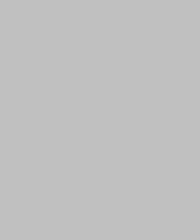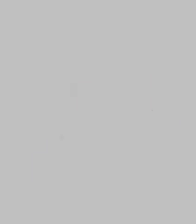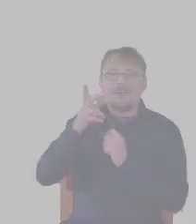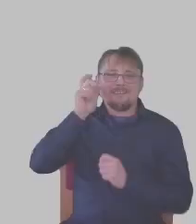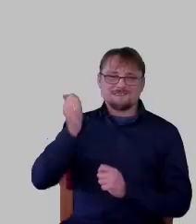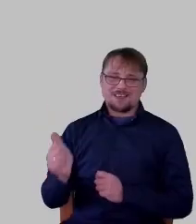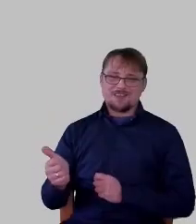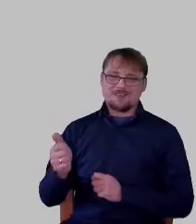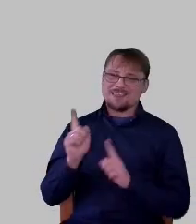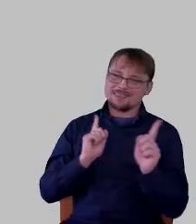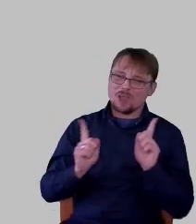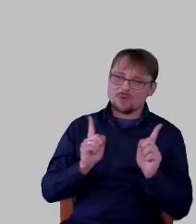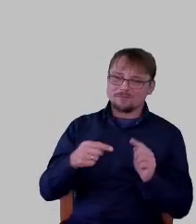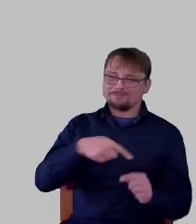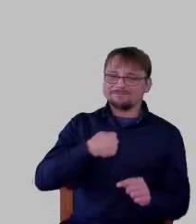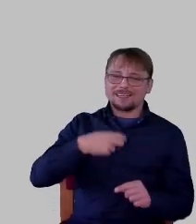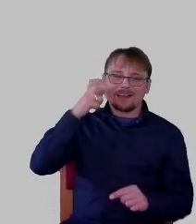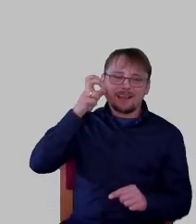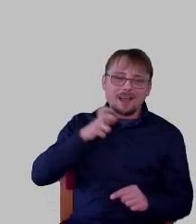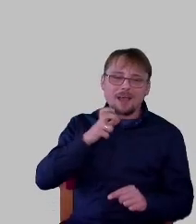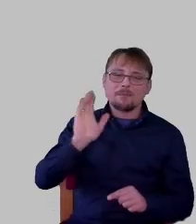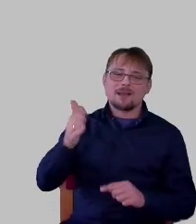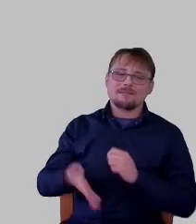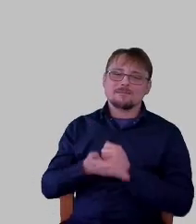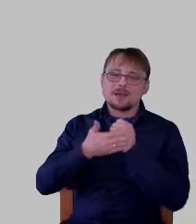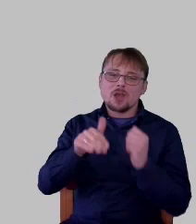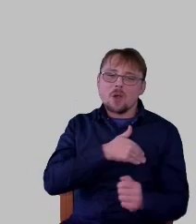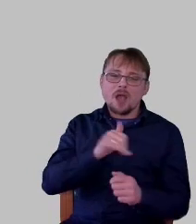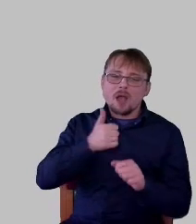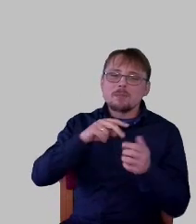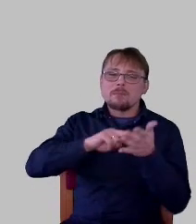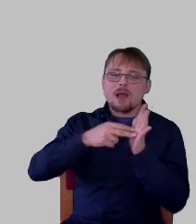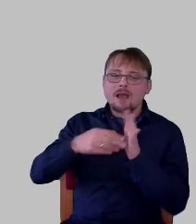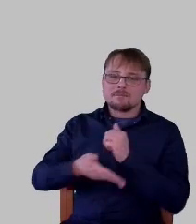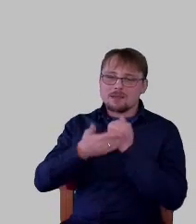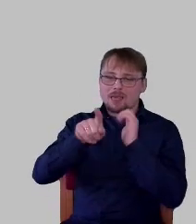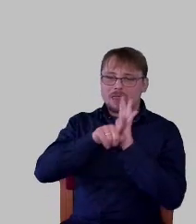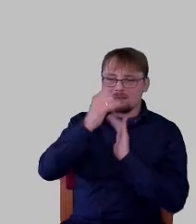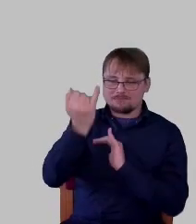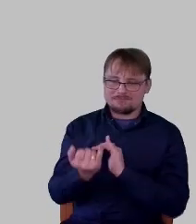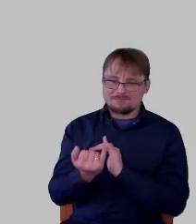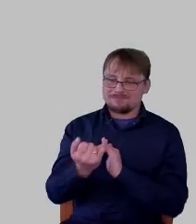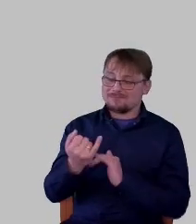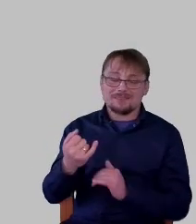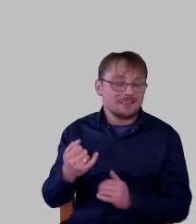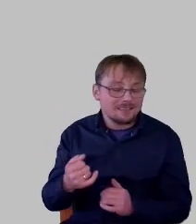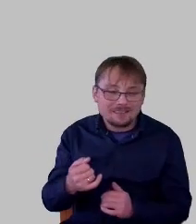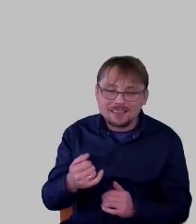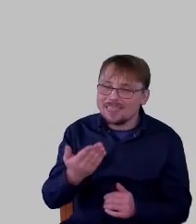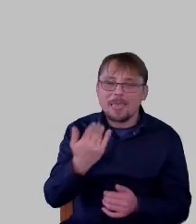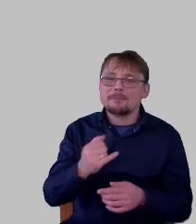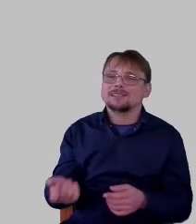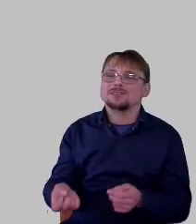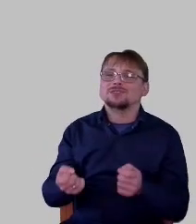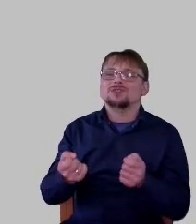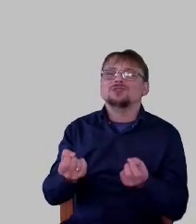specjaliści, jako też ta kadra, która wspomaga szkołę w planowaniu tego wsparcia. Nie spodziewajmy się, że powstaną